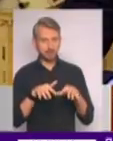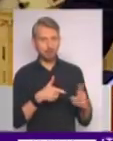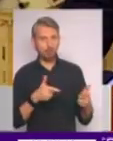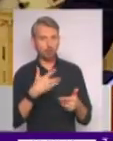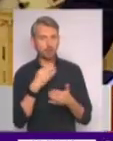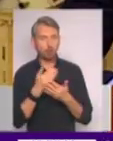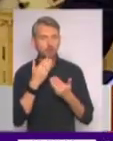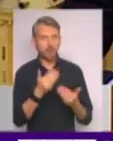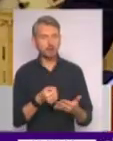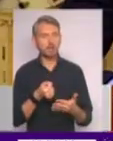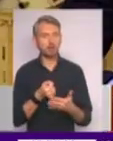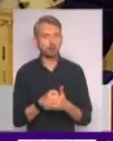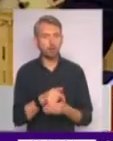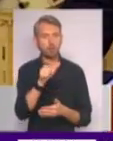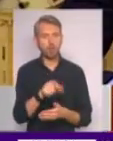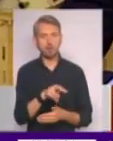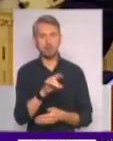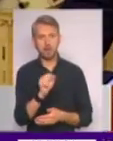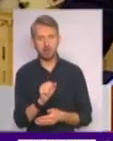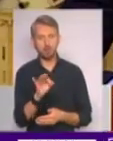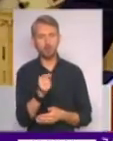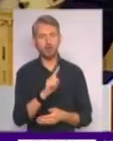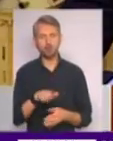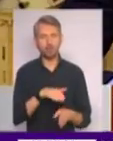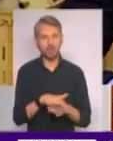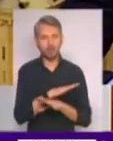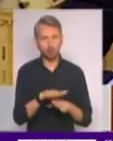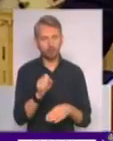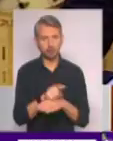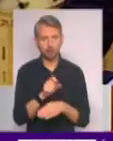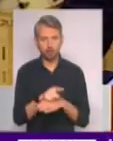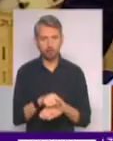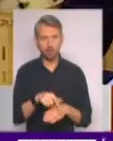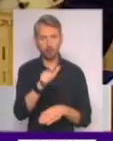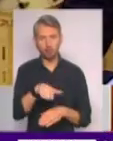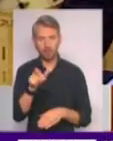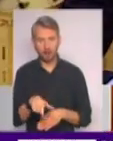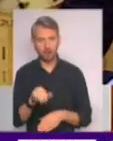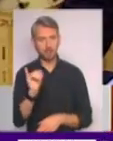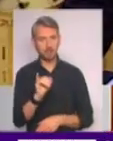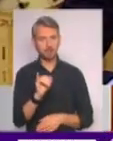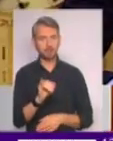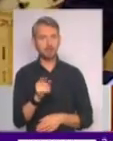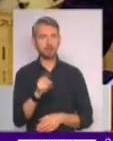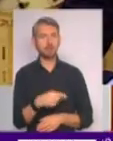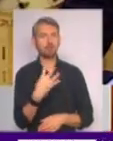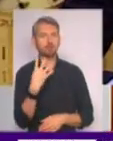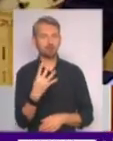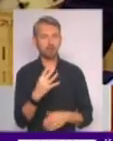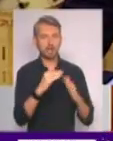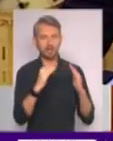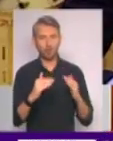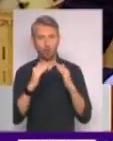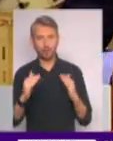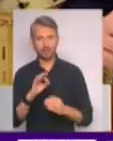своє звернення до пана мера про те, що не виконується доручення громадян, і ті 4 кіоски